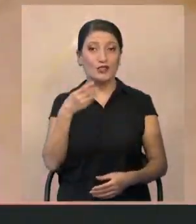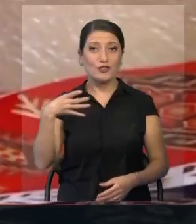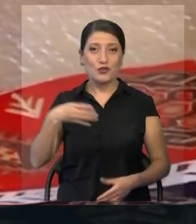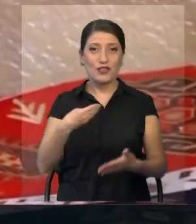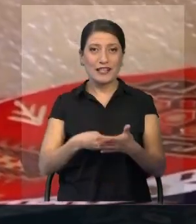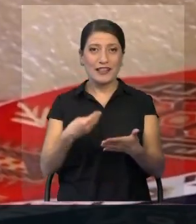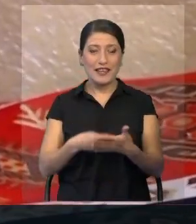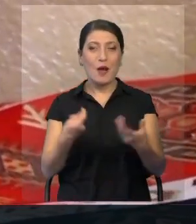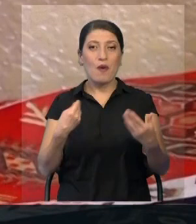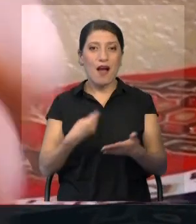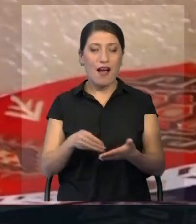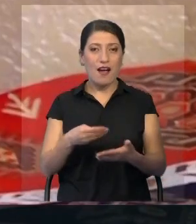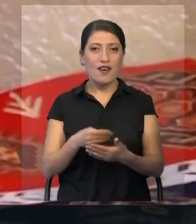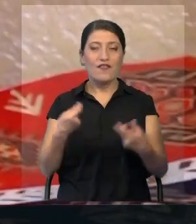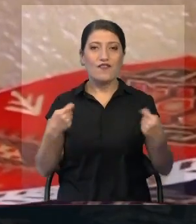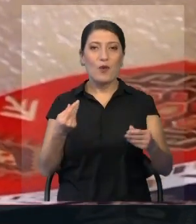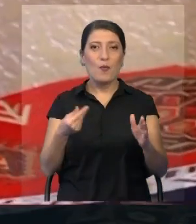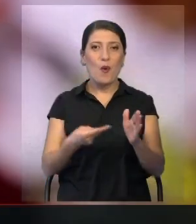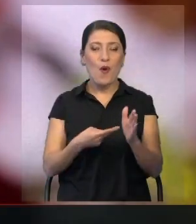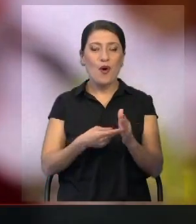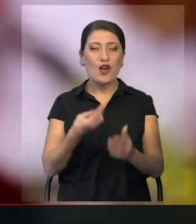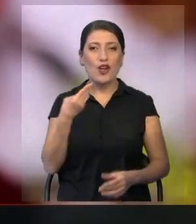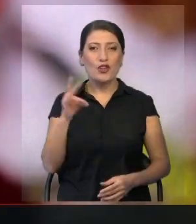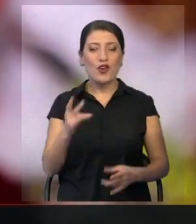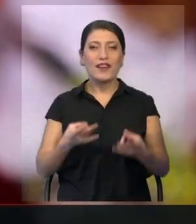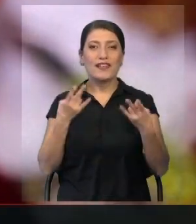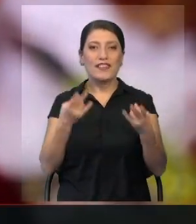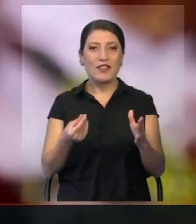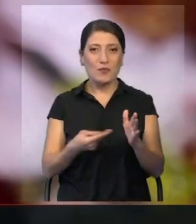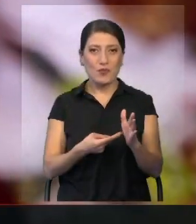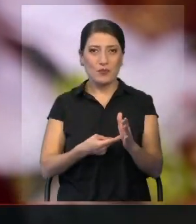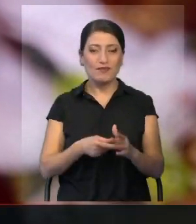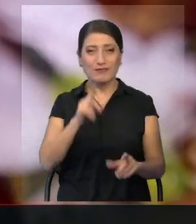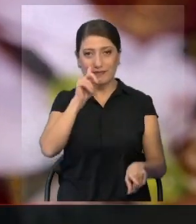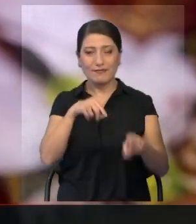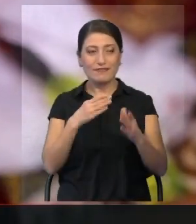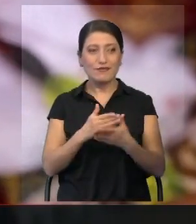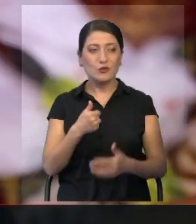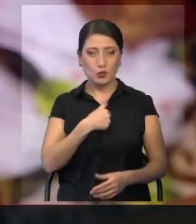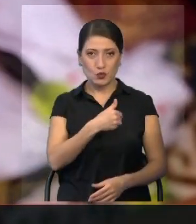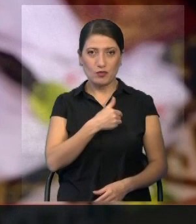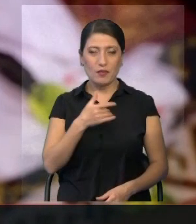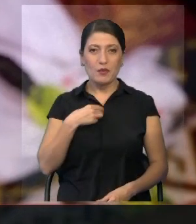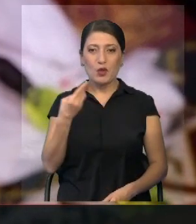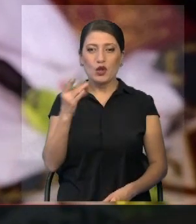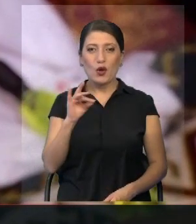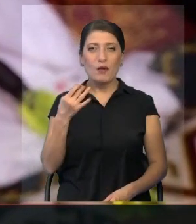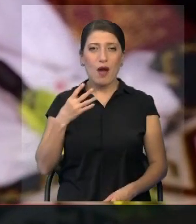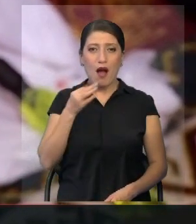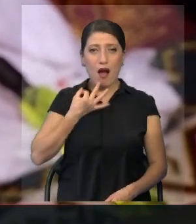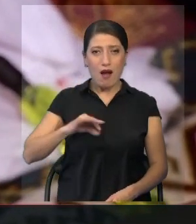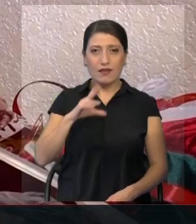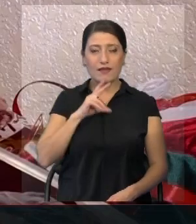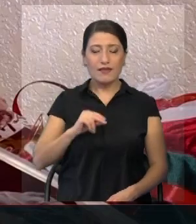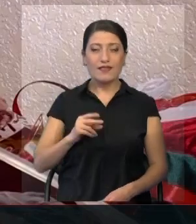4000 դրամով են առել։ Վաճառքի գումարը թորների նվերի փոխն է։ Լինում է, որ ես ուզում եմ գնամ երեխիս տունը, հենց